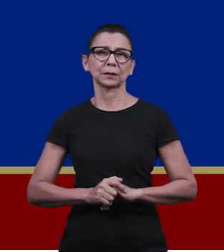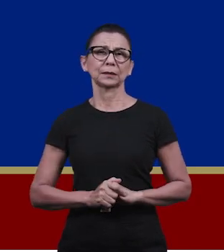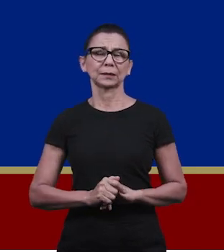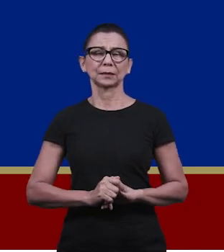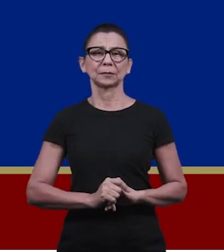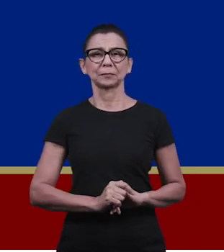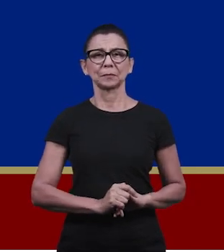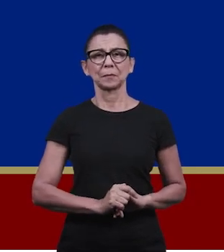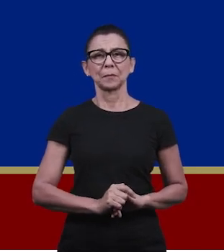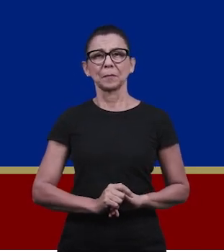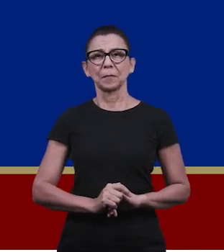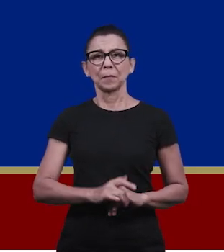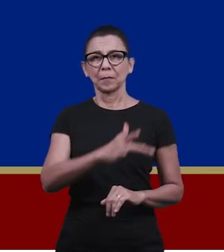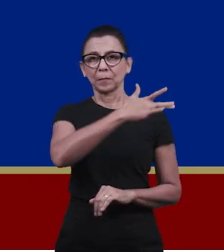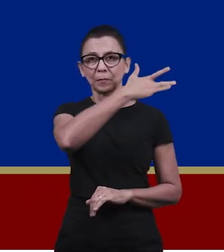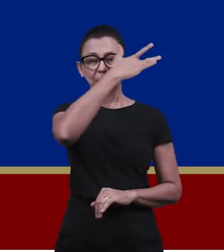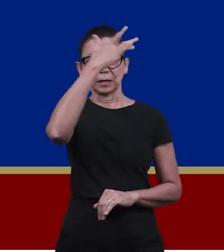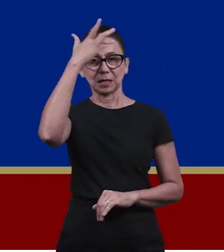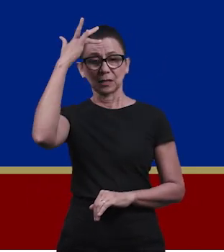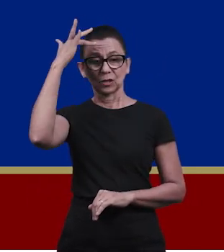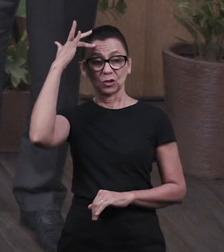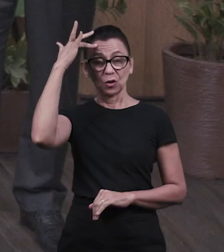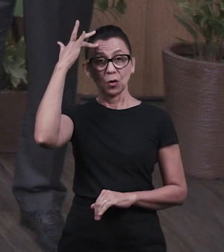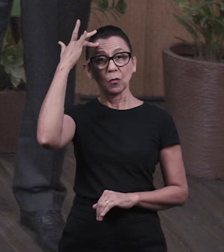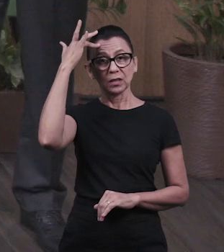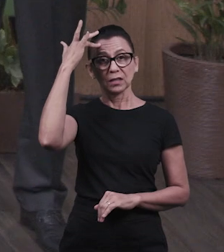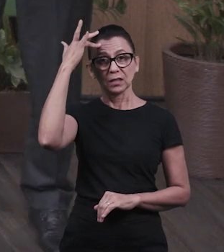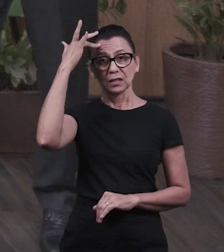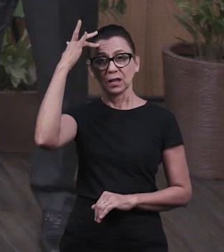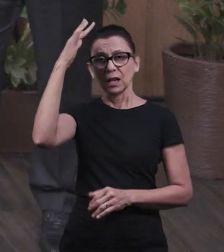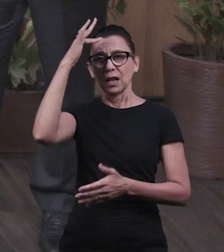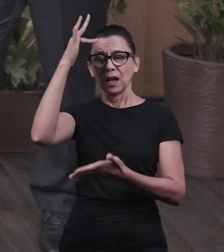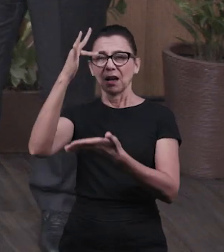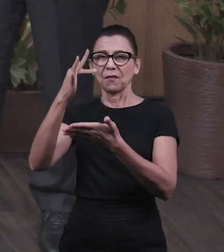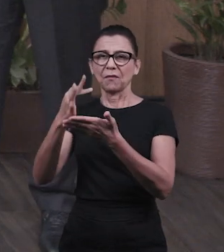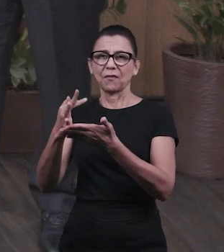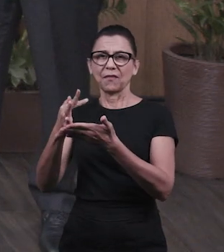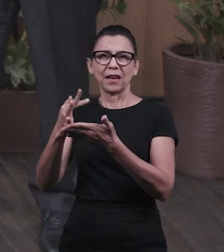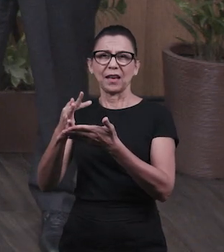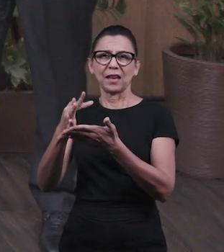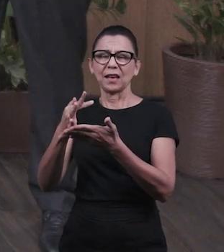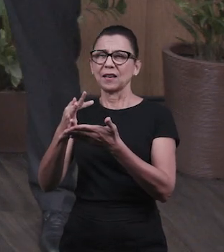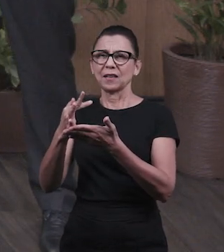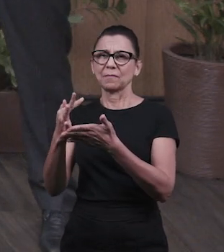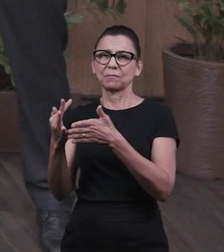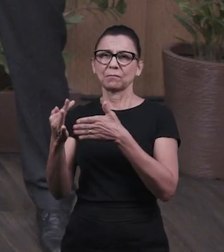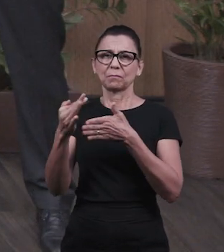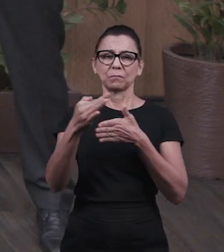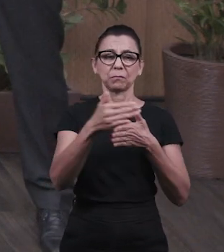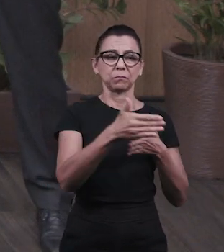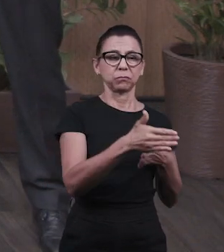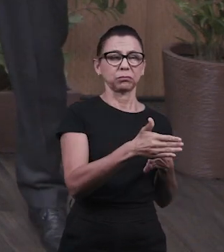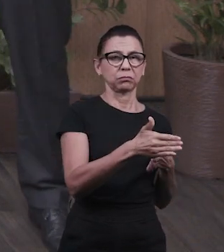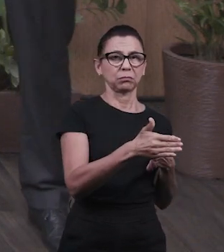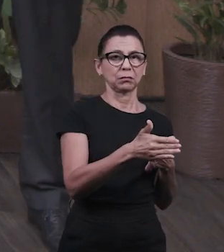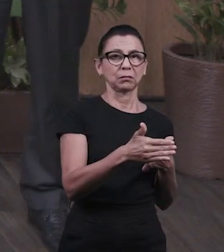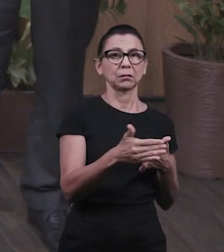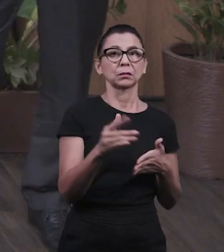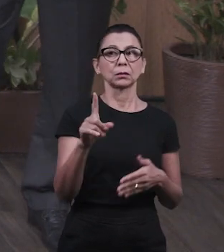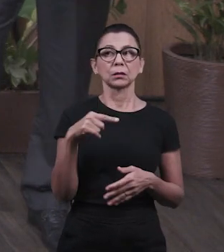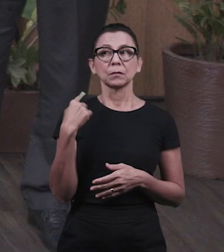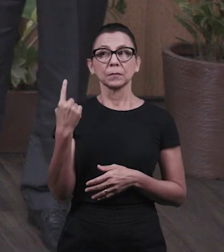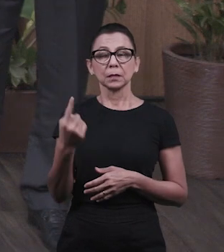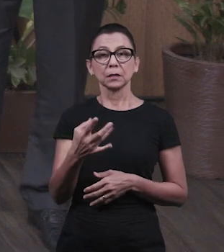не отступят некоторые от веры. И поэтому очень важно, чтобы мы были внимательны в